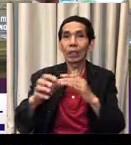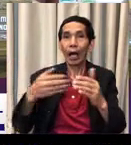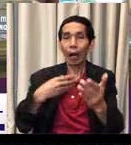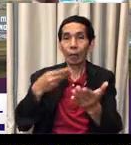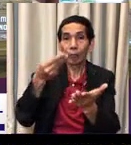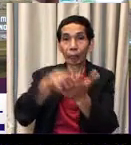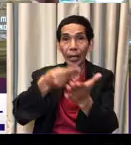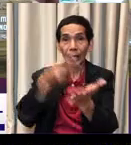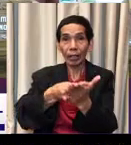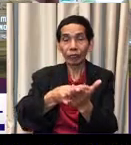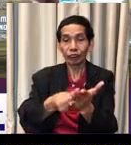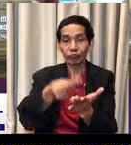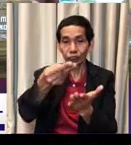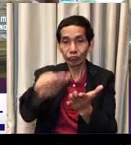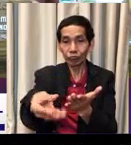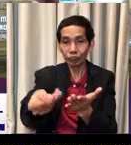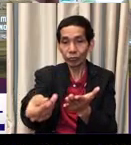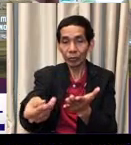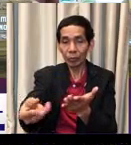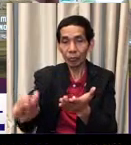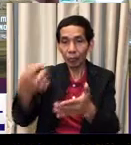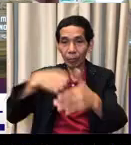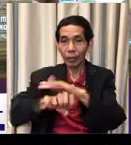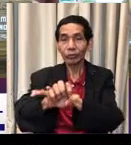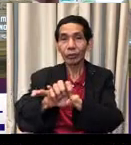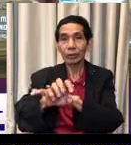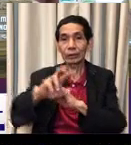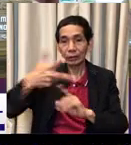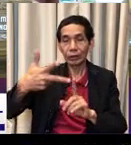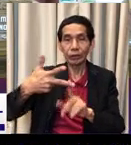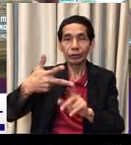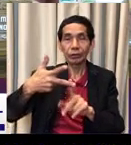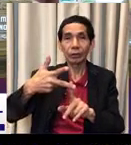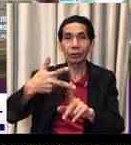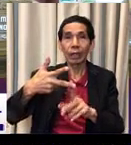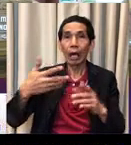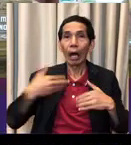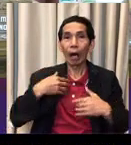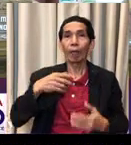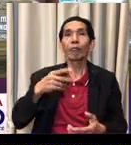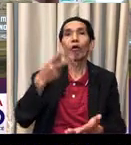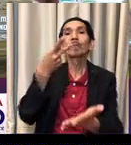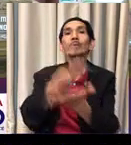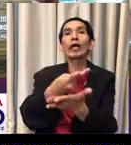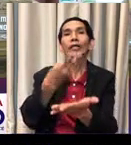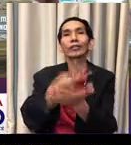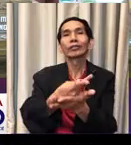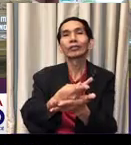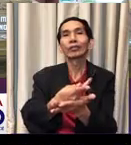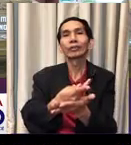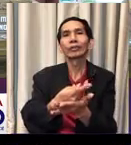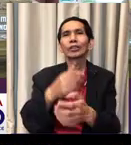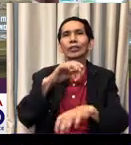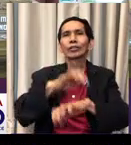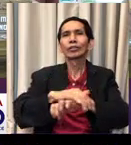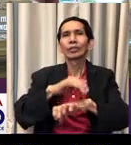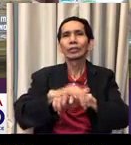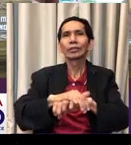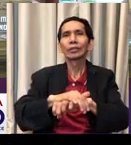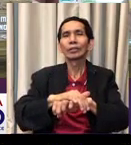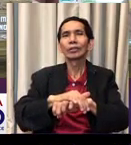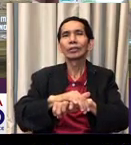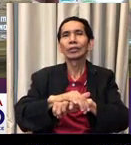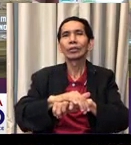taya, game of chance, pasok. Oh, pangatlo, may premyo. Yung, ano sa English yun?